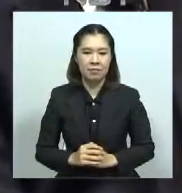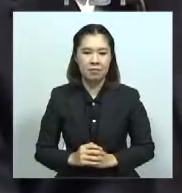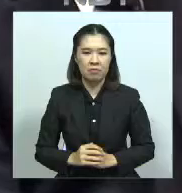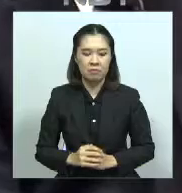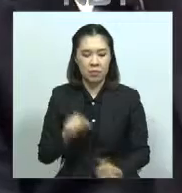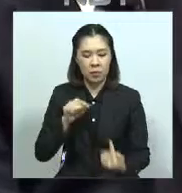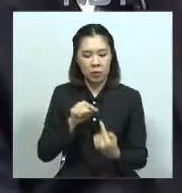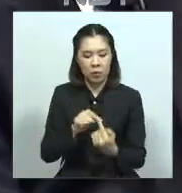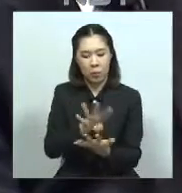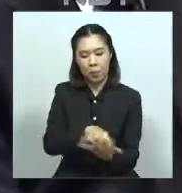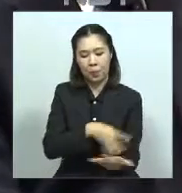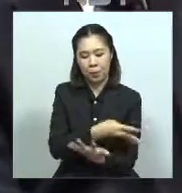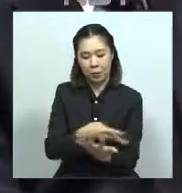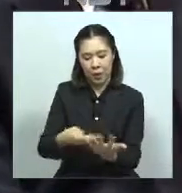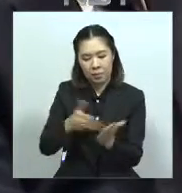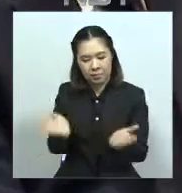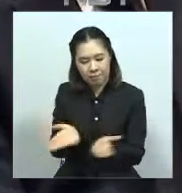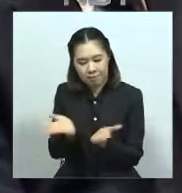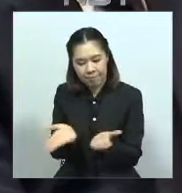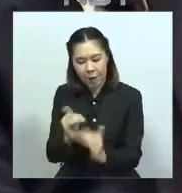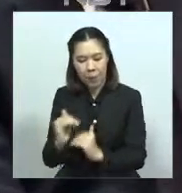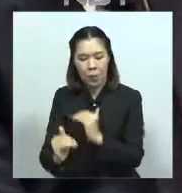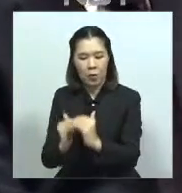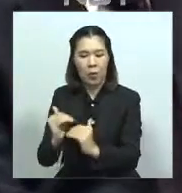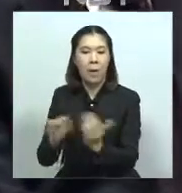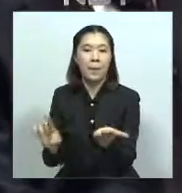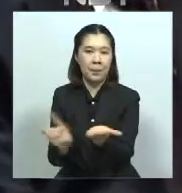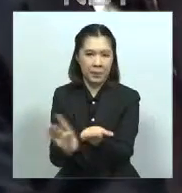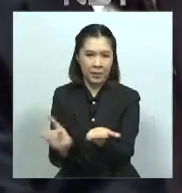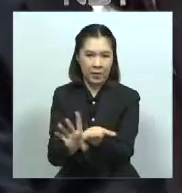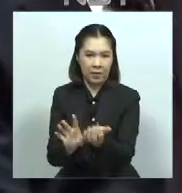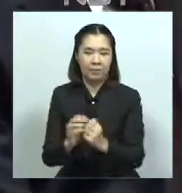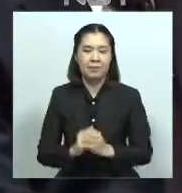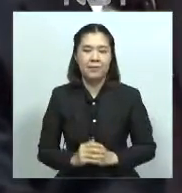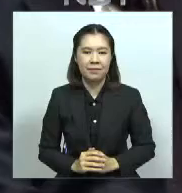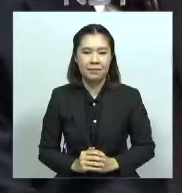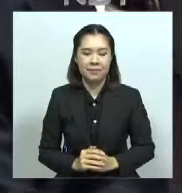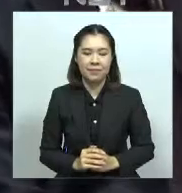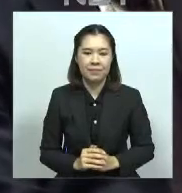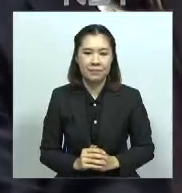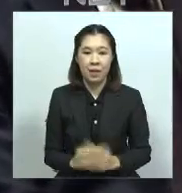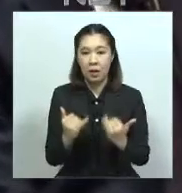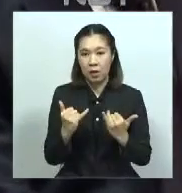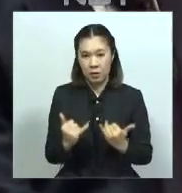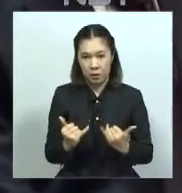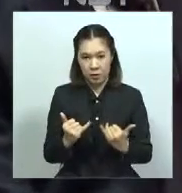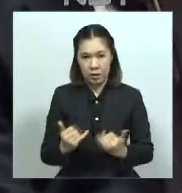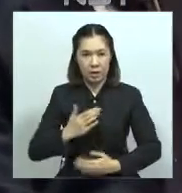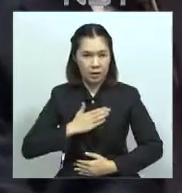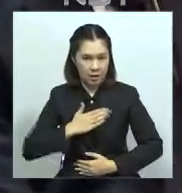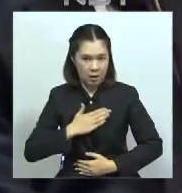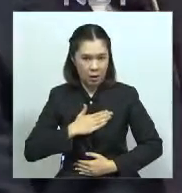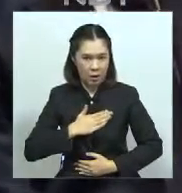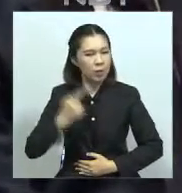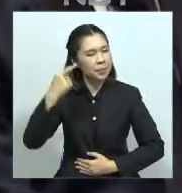ขับเคลื่อนนโยบายนั้นเป็นไปอย่างมีประสิทธิภาพอันนั้นก็จะตามมานะครับแต่วันนี้เรามาแสดงเ